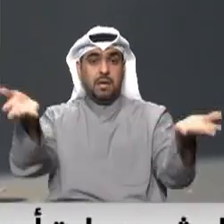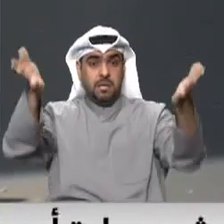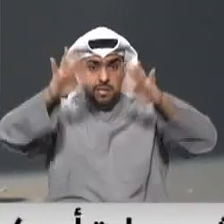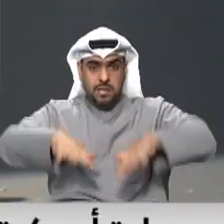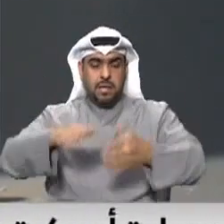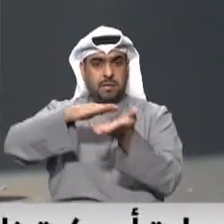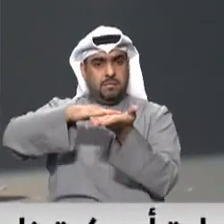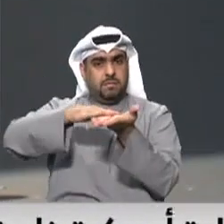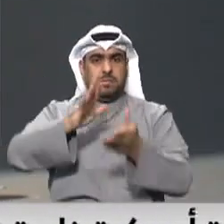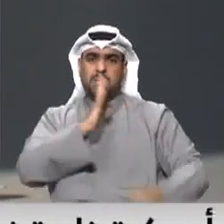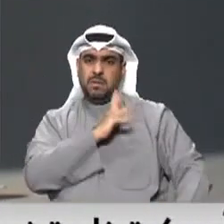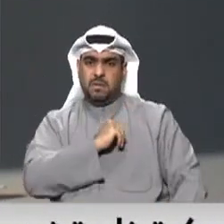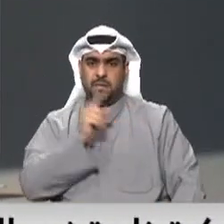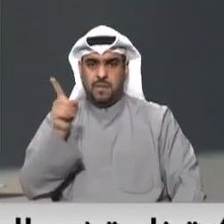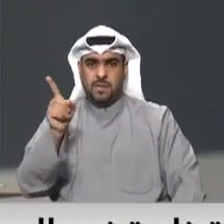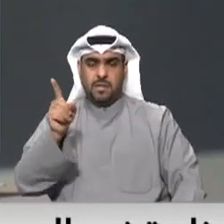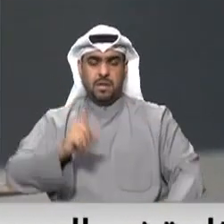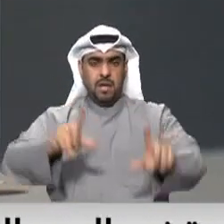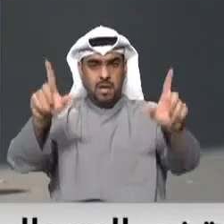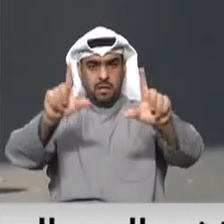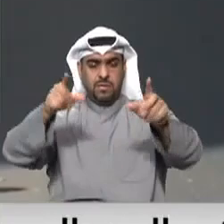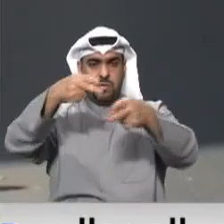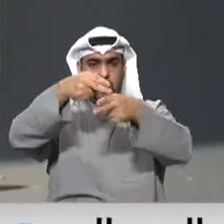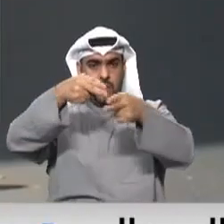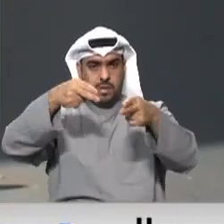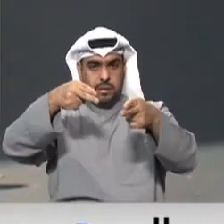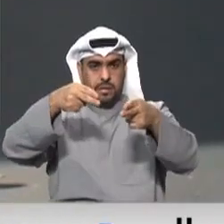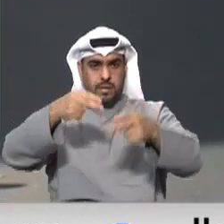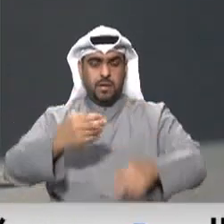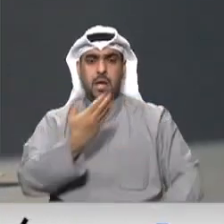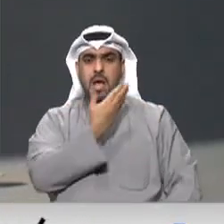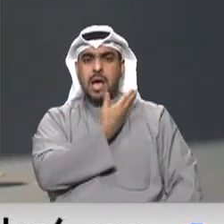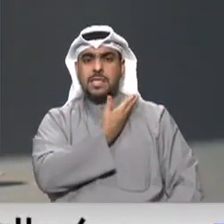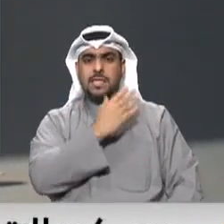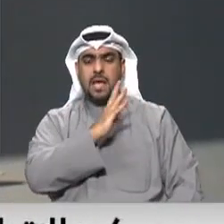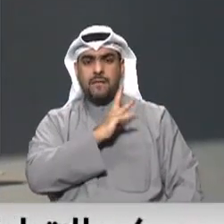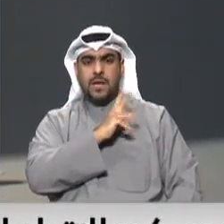الأراضي الفلسطينية. سعاد الإمام، تلفزيون دولة الكويت، غزة، فلسطين.